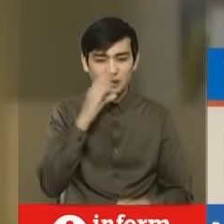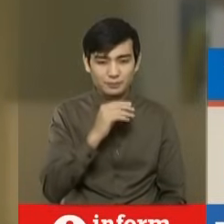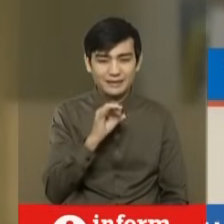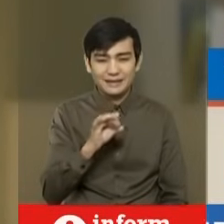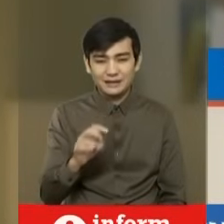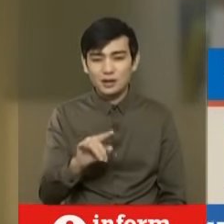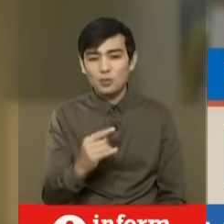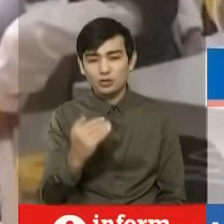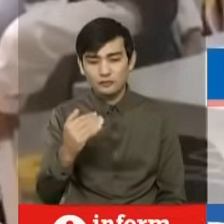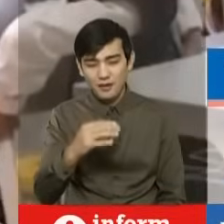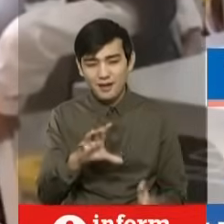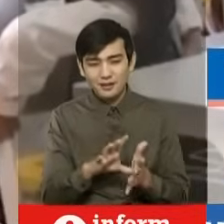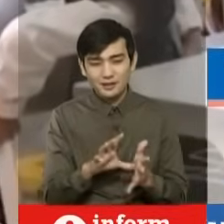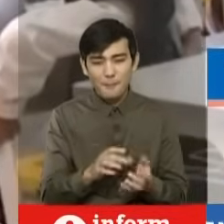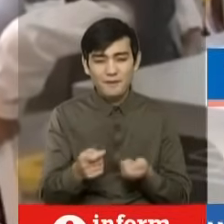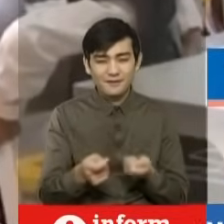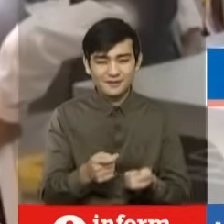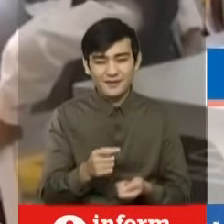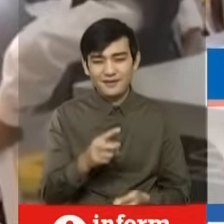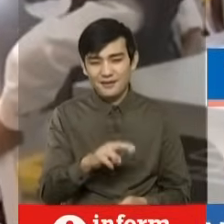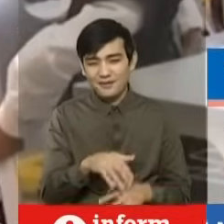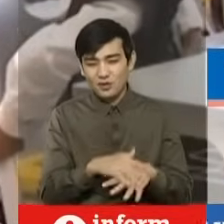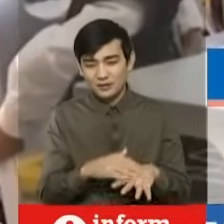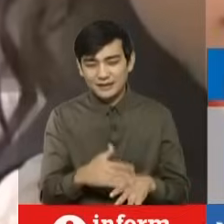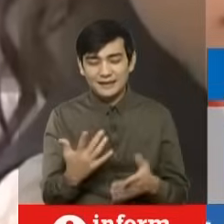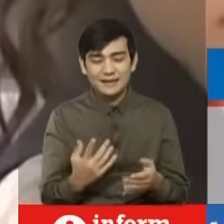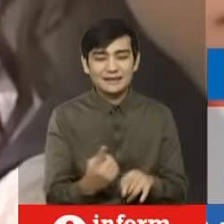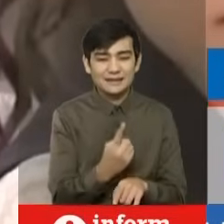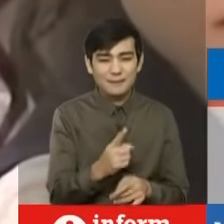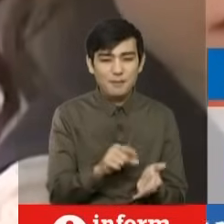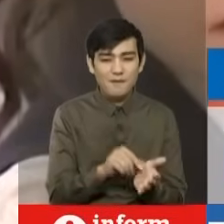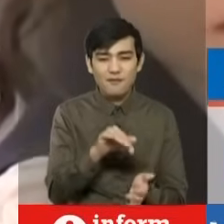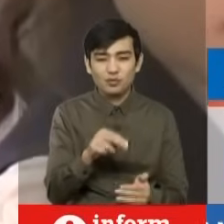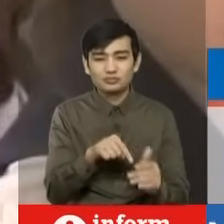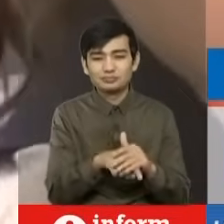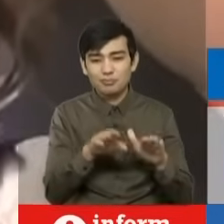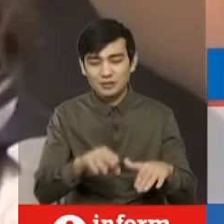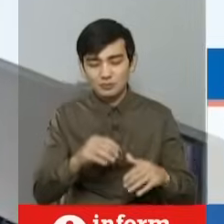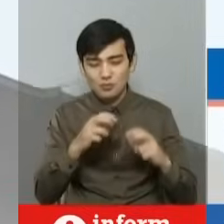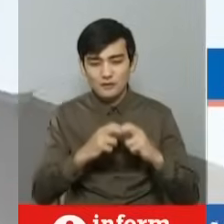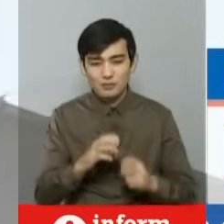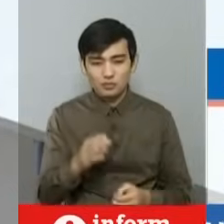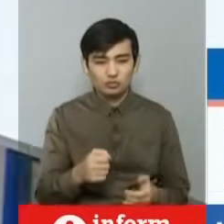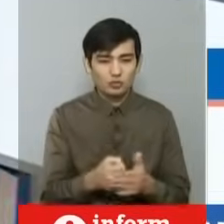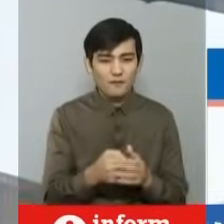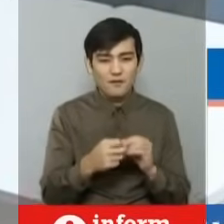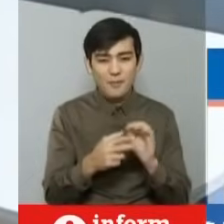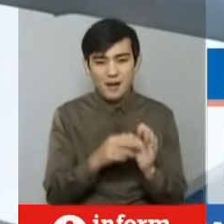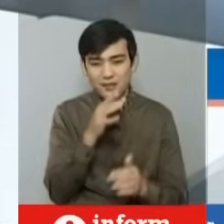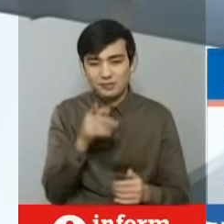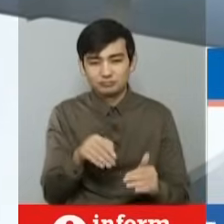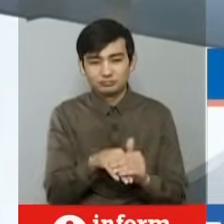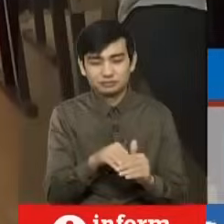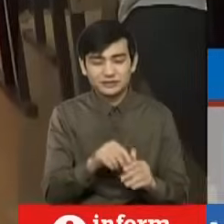ребёнка на сайте электронного правительства для граждан или единого накопительного пенсионного фонда до восемнадцатилетия деньги будут храниться в